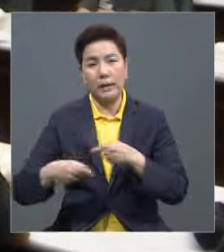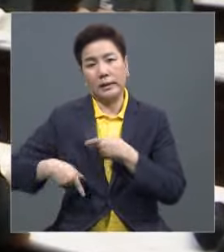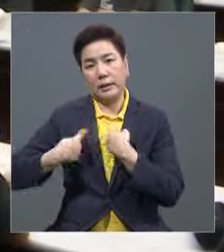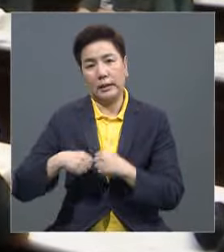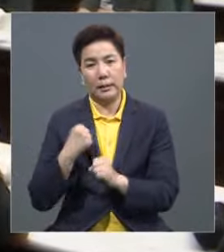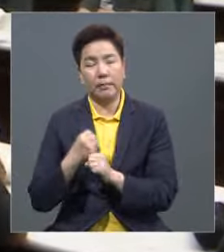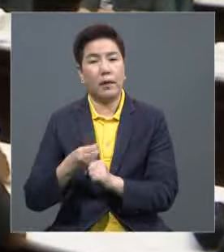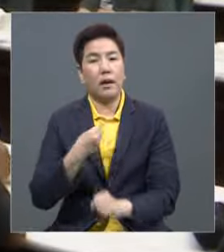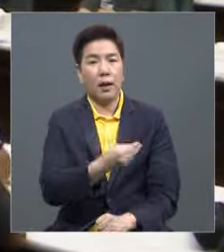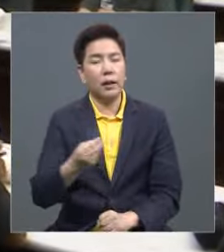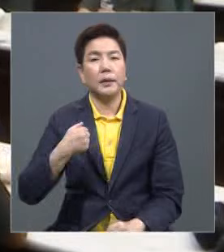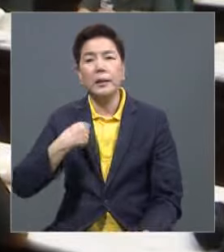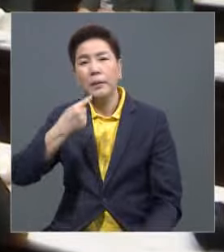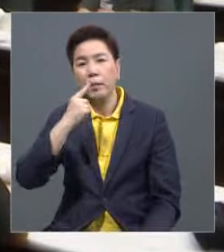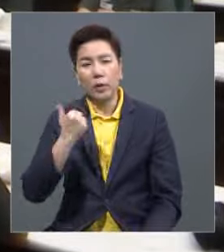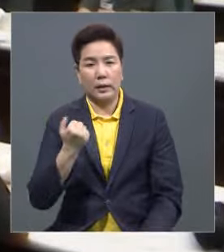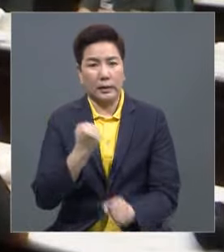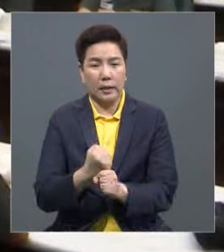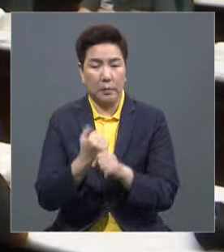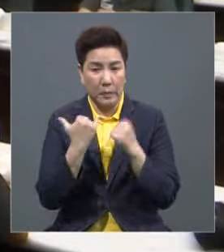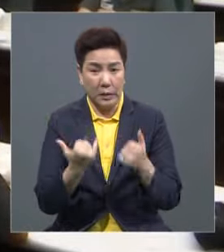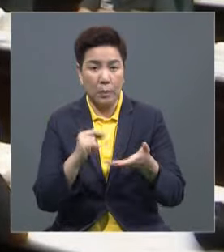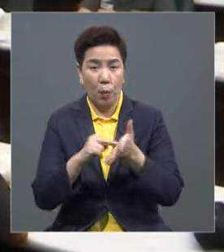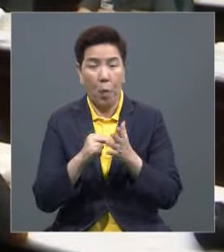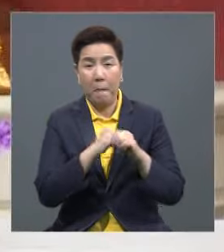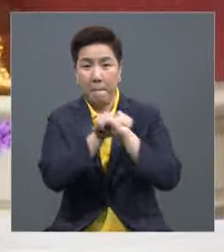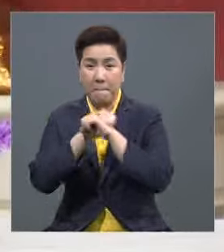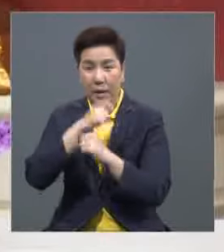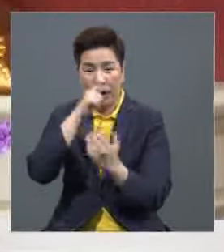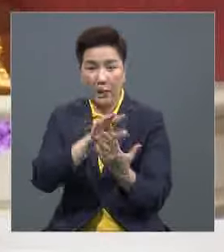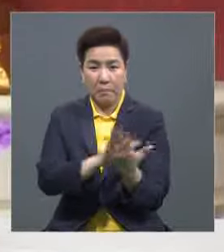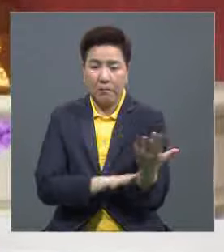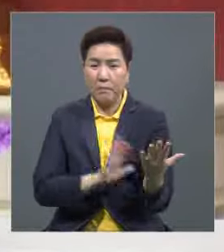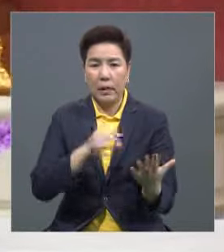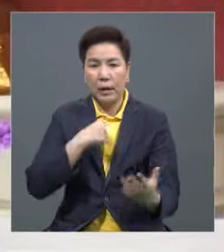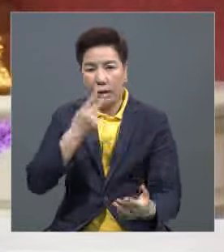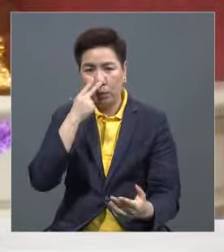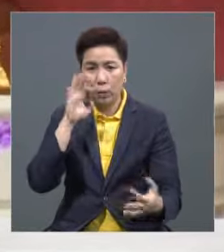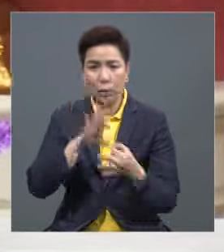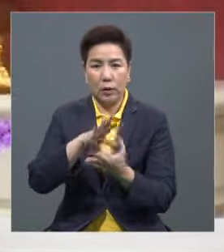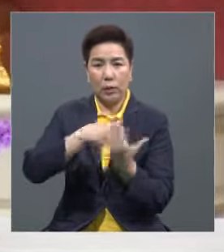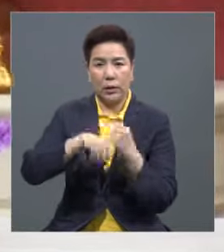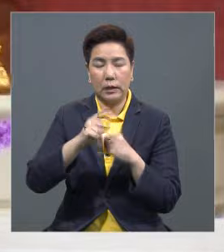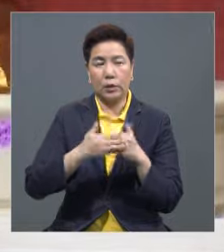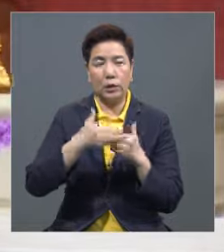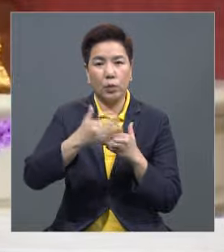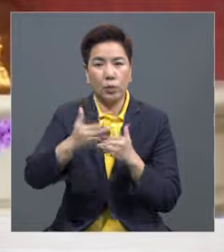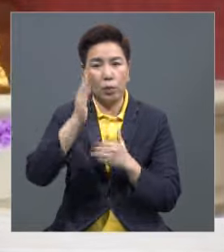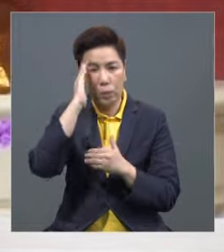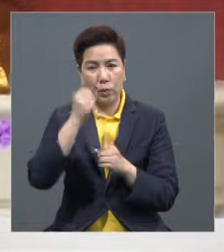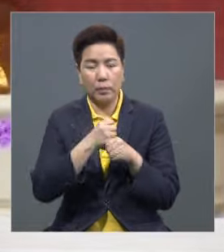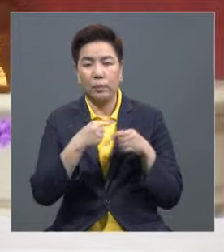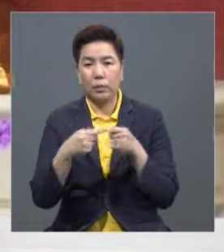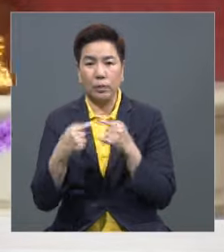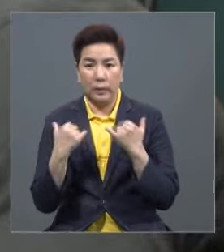ให้เจ้าหน้าที่พร้อมกับย้ำว่าภารกิจไม่ใช่แค่ป้องกันชายแดนยังต้องดูเรื่องของเศรษฐกิจต่อยอดการพัฒนาให้ดี